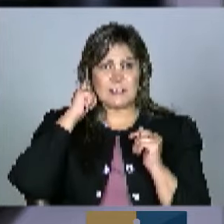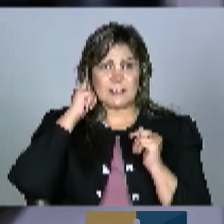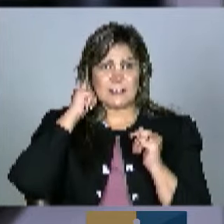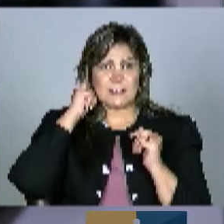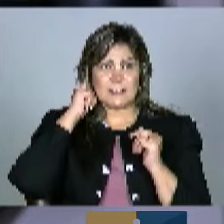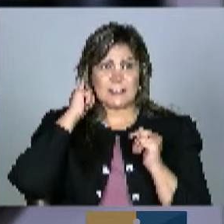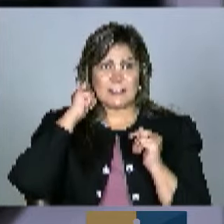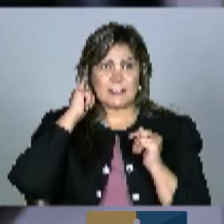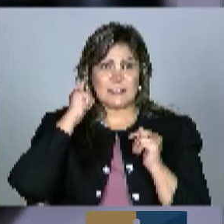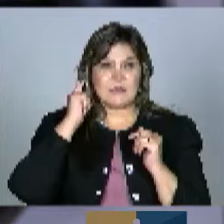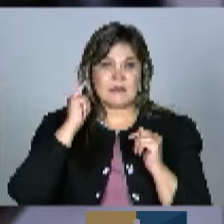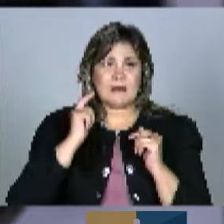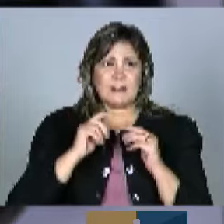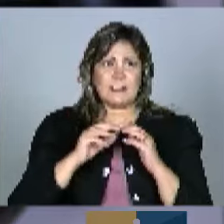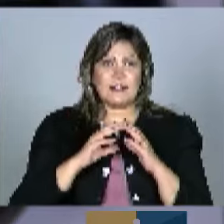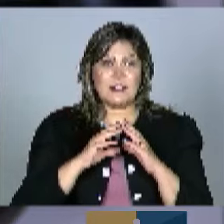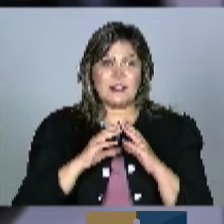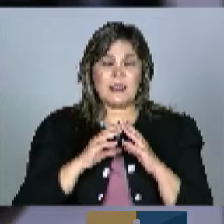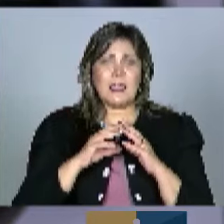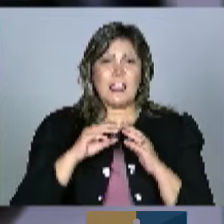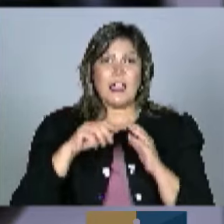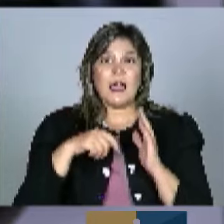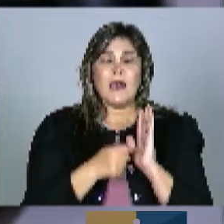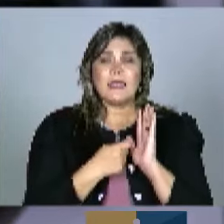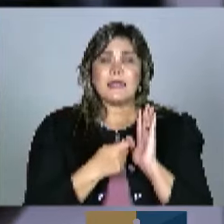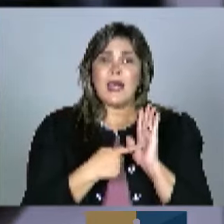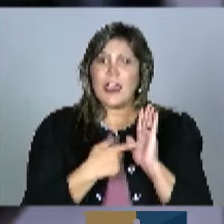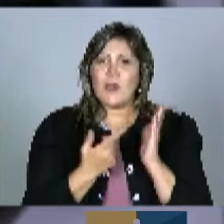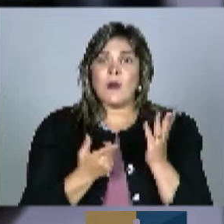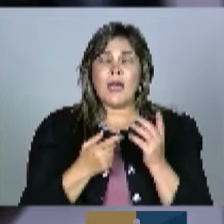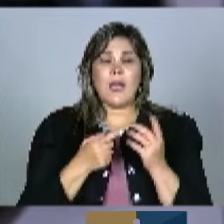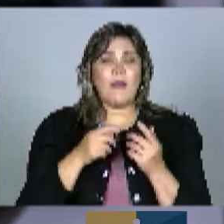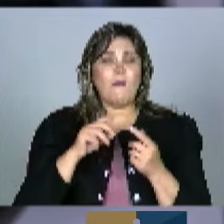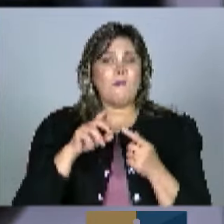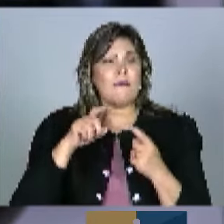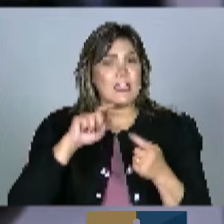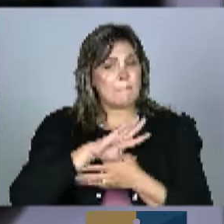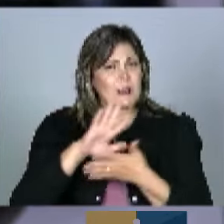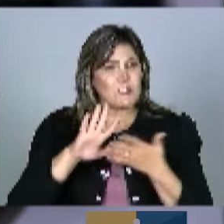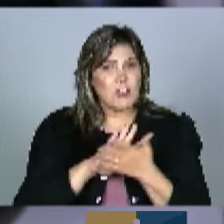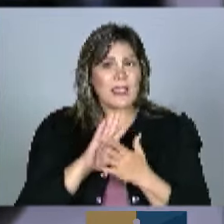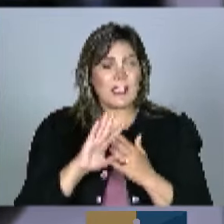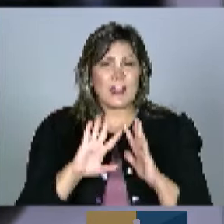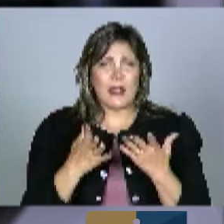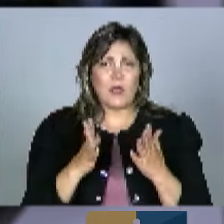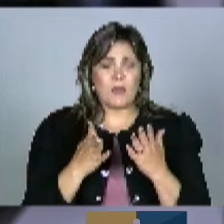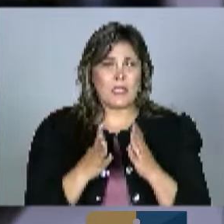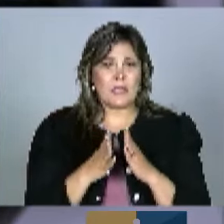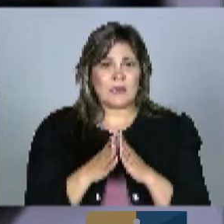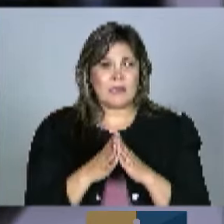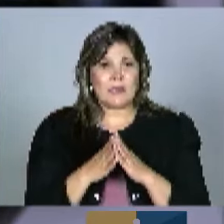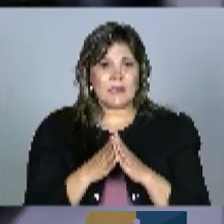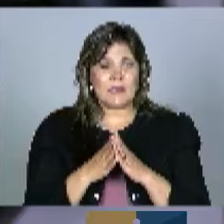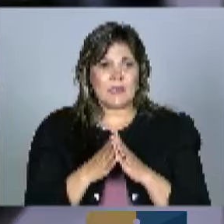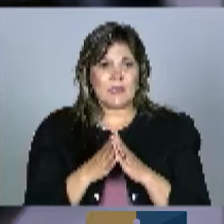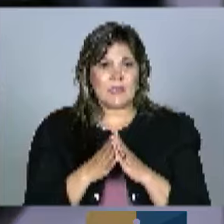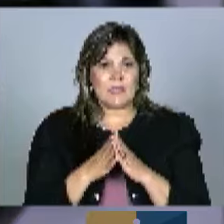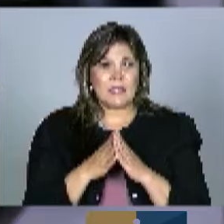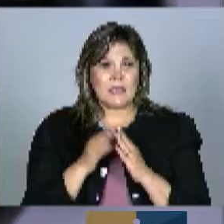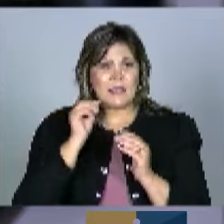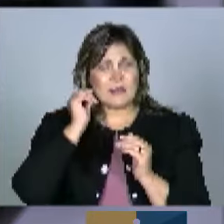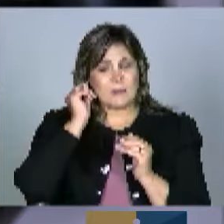هل القضاء مستعجل في جميع الدعاوه في جميع المنازعات ولا في منازعات محدده على سبيل الحصر كمان هنتكلم